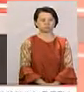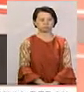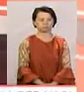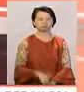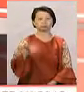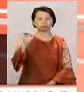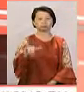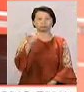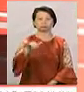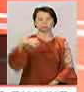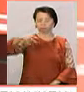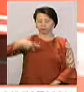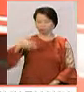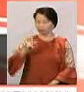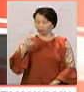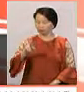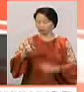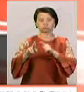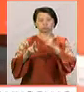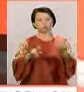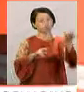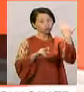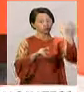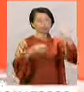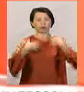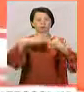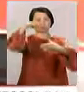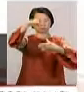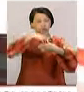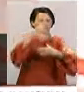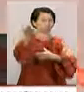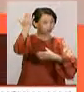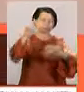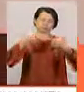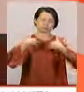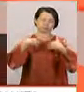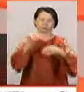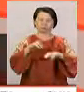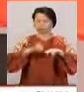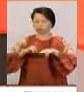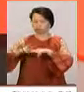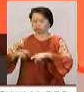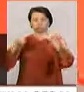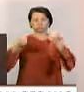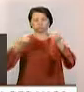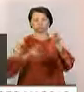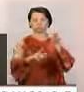Ya, PKR memang dulu pun ada election yang dulu dan ada kedudukan-kedudukan vice